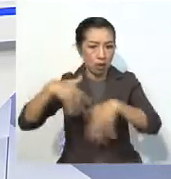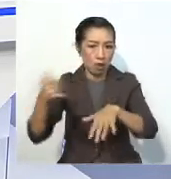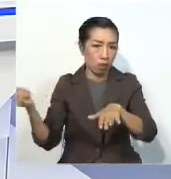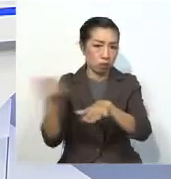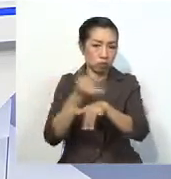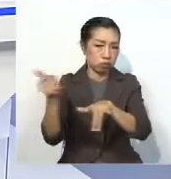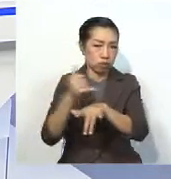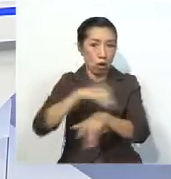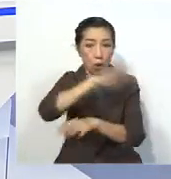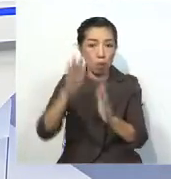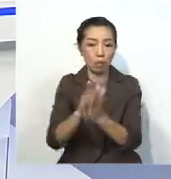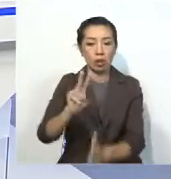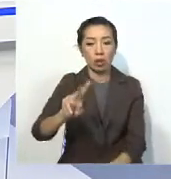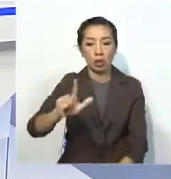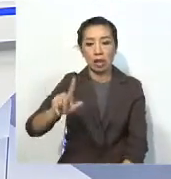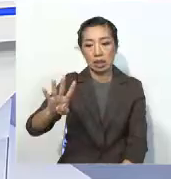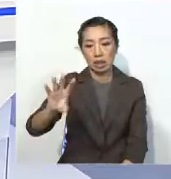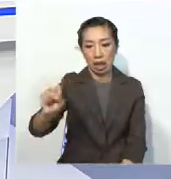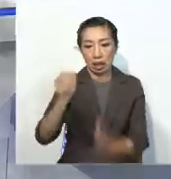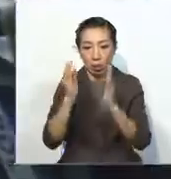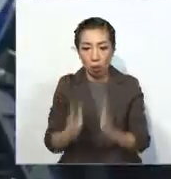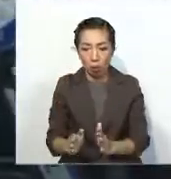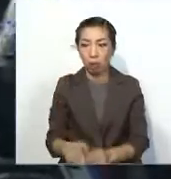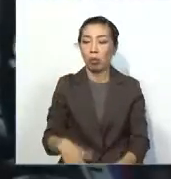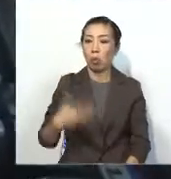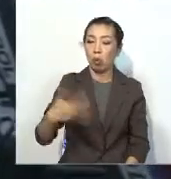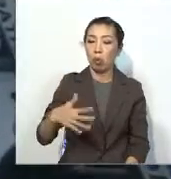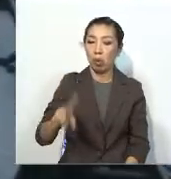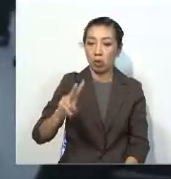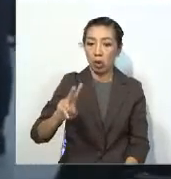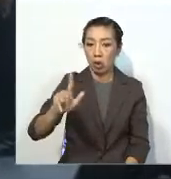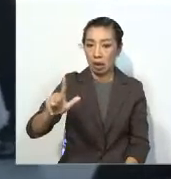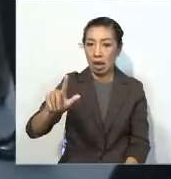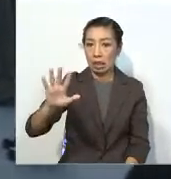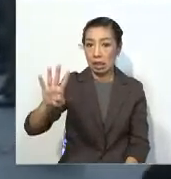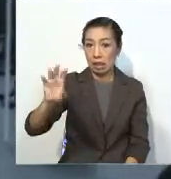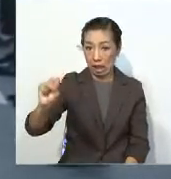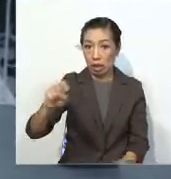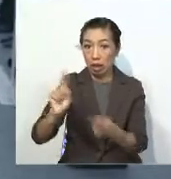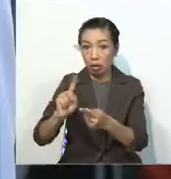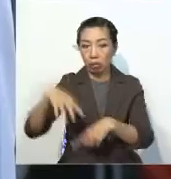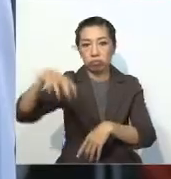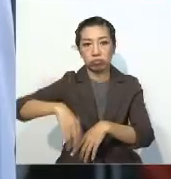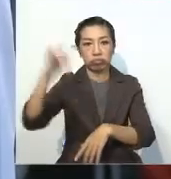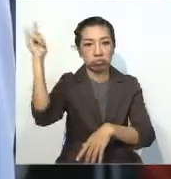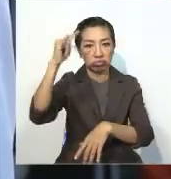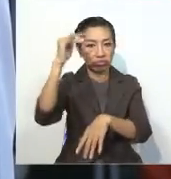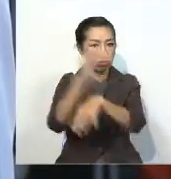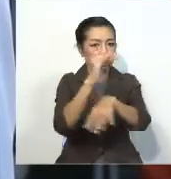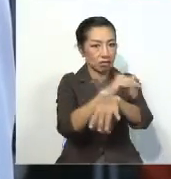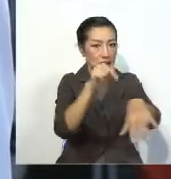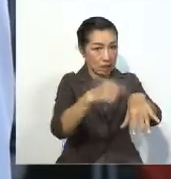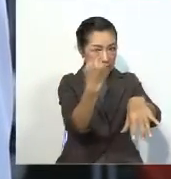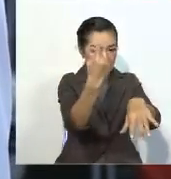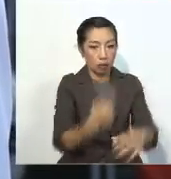าณ2,400,000 คนค่ะ 2,400,000 คนนี่เห็นว่าเป็นเฉพาะท่าอากาศยานสุวรรณภูมิที่เดียวนะครับ ใช่แล้วนะคะท่าอากาศยานสุวรรณ